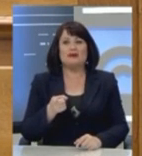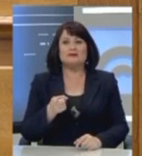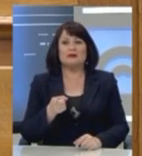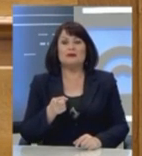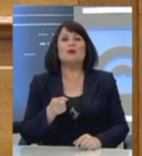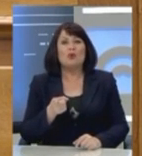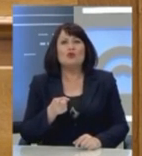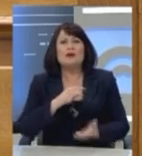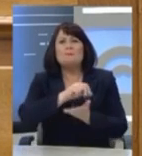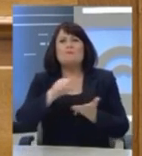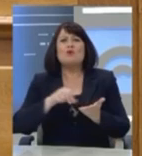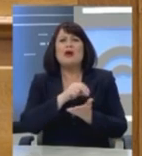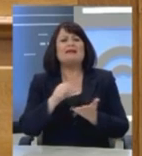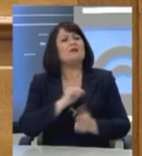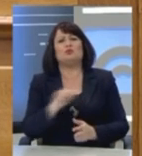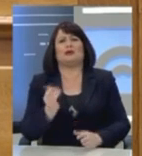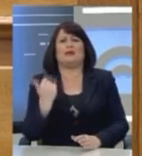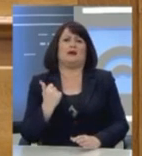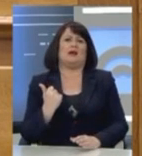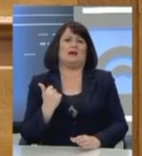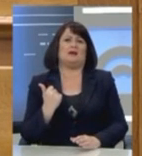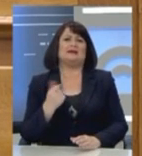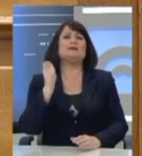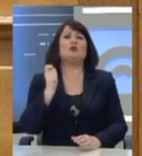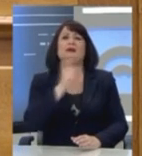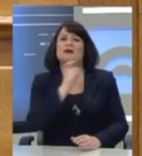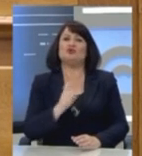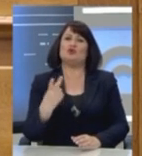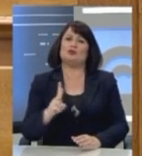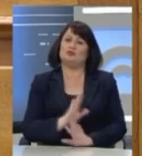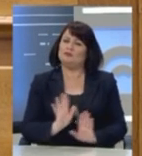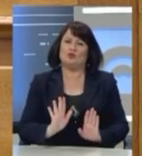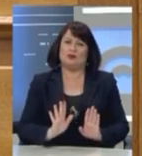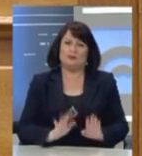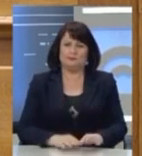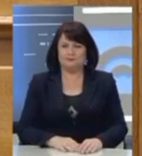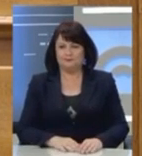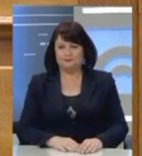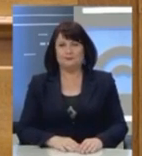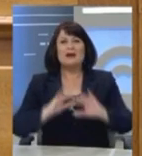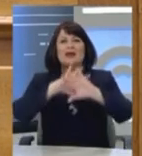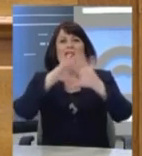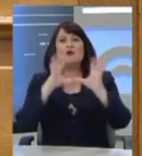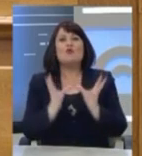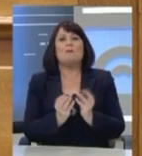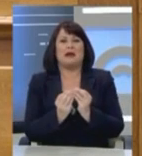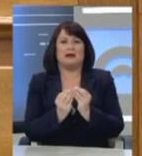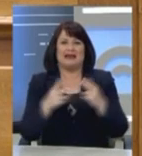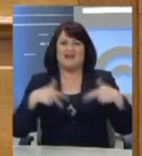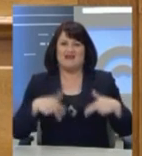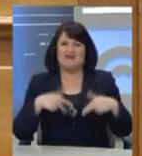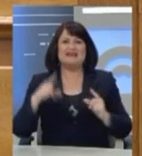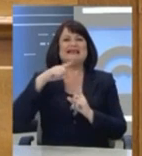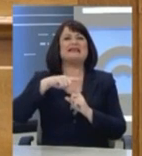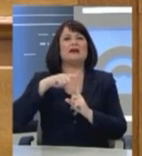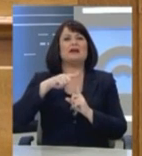τέτοιων προκαταλήψεων δεν υπήρξε ποτέ στον πολιτικό του βίο. Η οικουμενική κυβέρνηση που ακολούθησε την κυβέρνηση